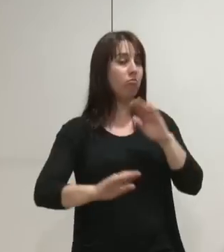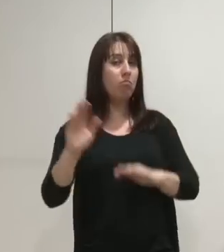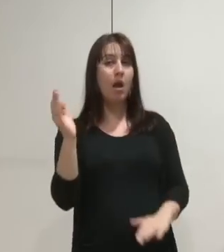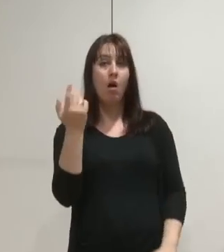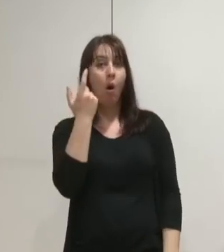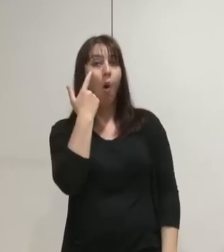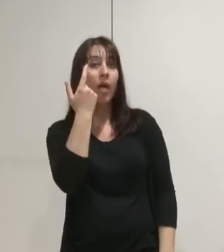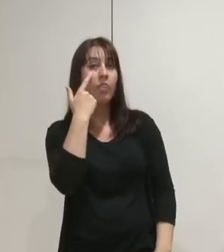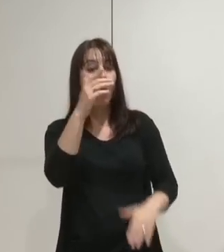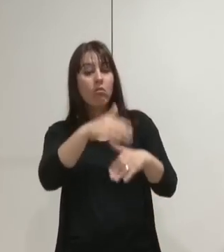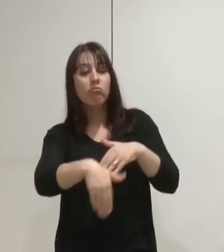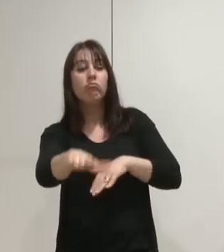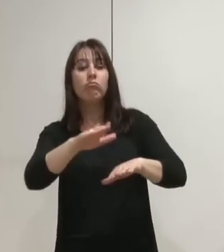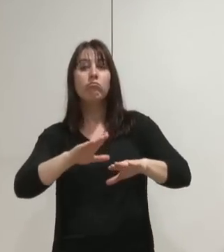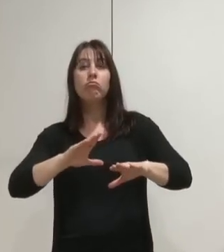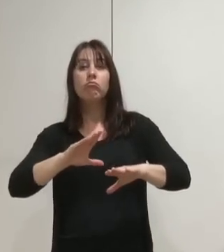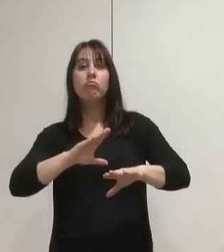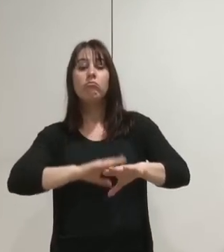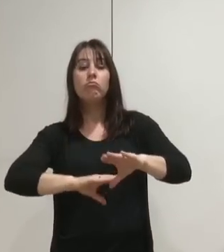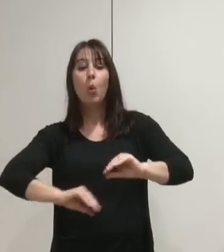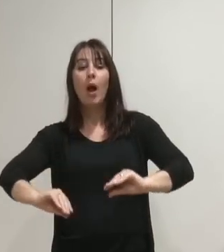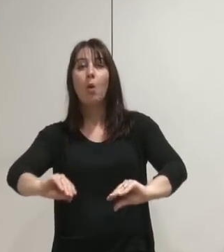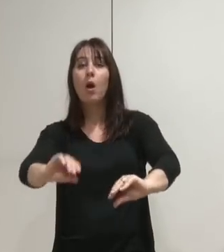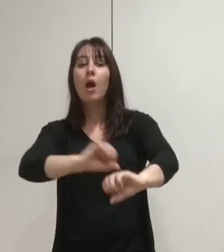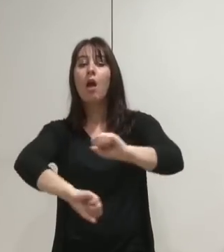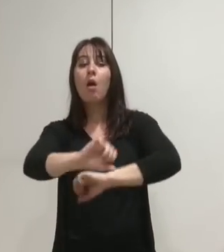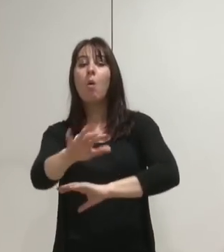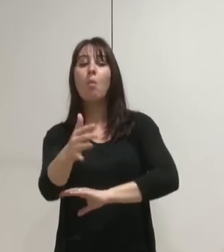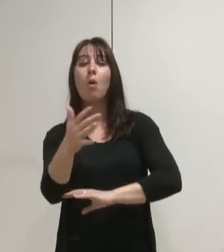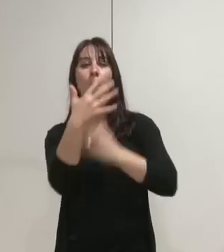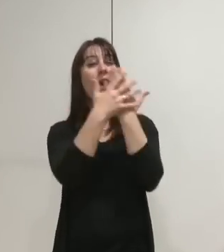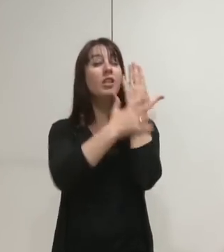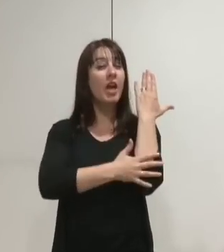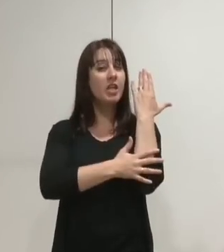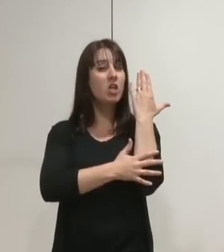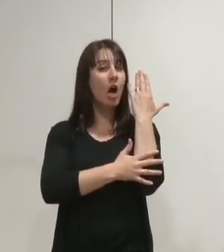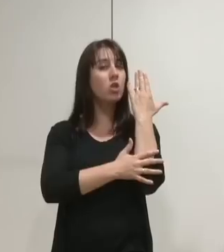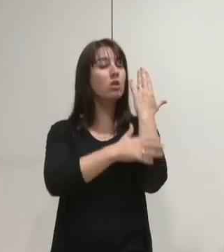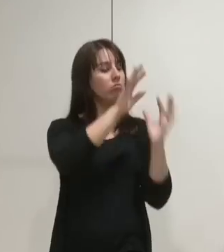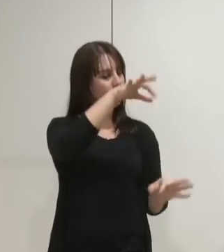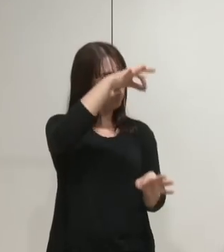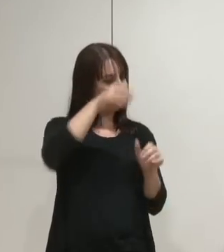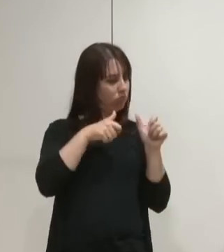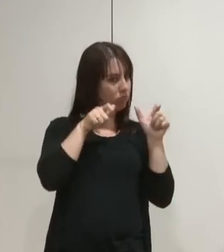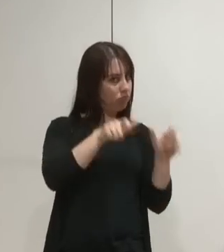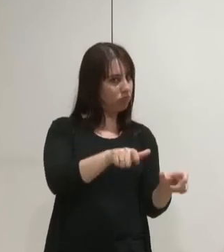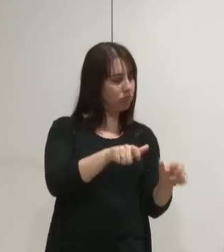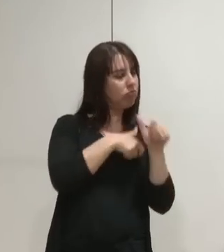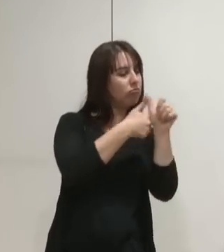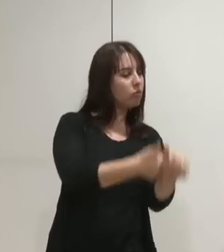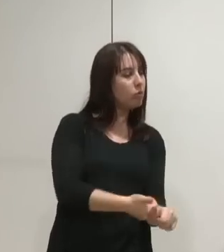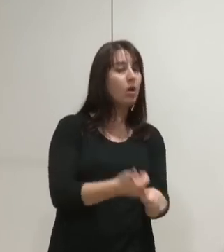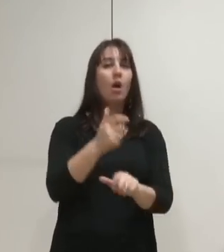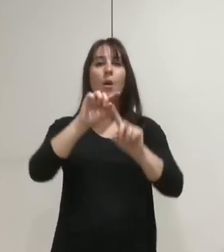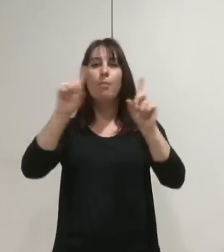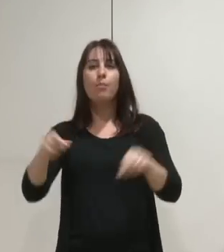voir comment les choses vont évoluer nous verrons en fonction du cahier des charges en fonction des éléments financier que vous pouvez